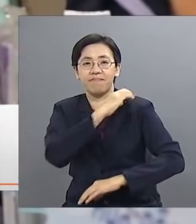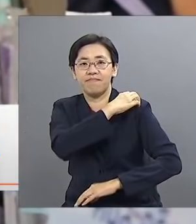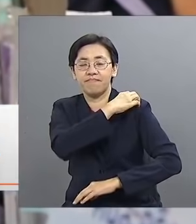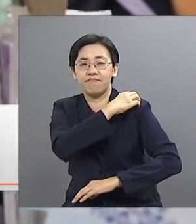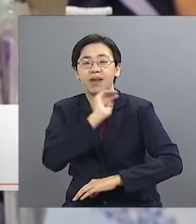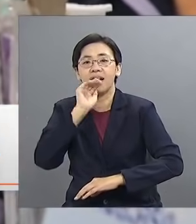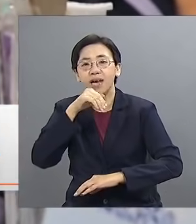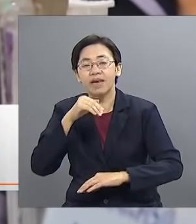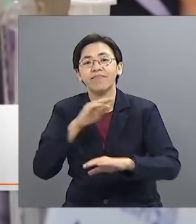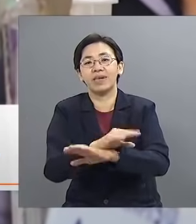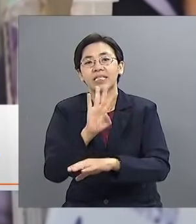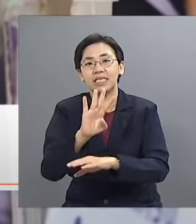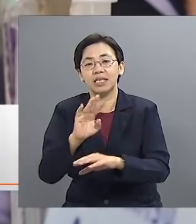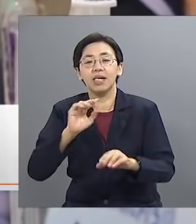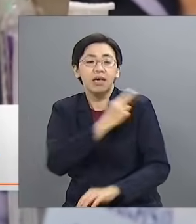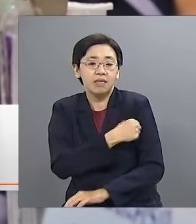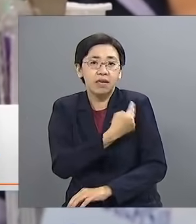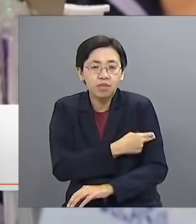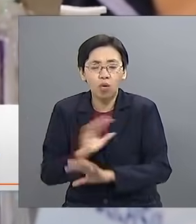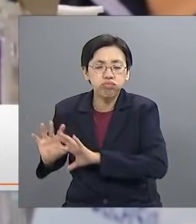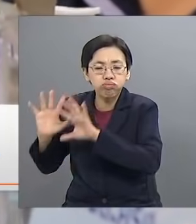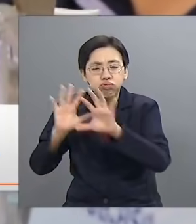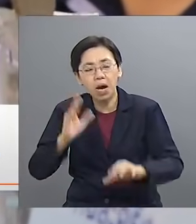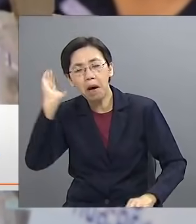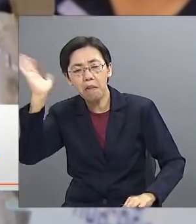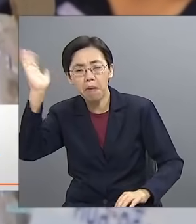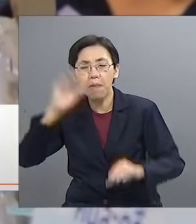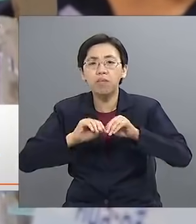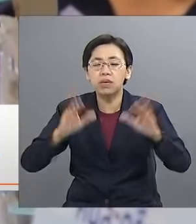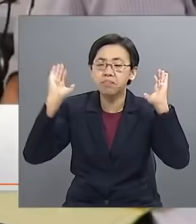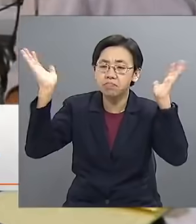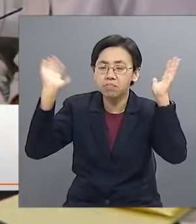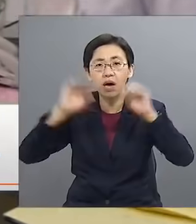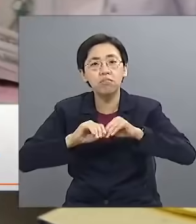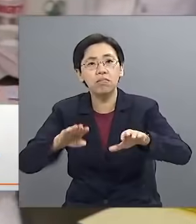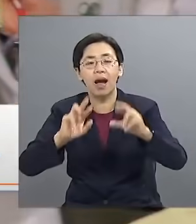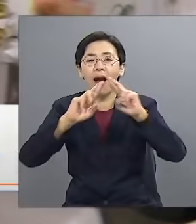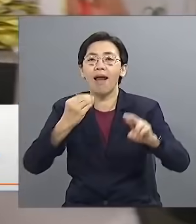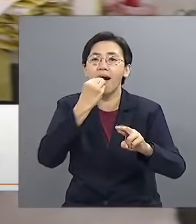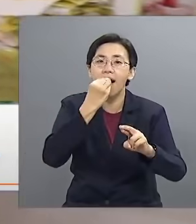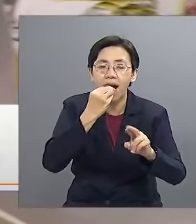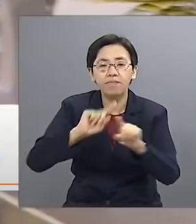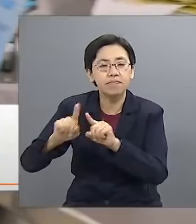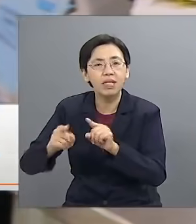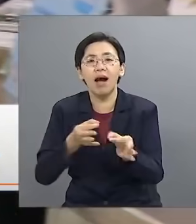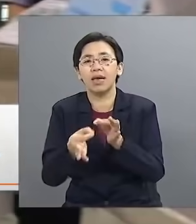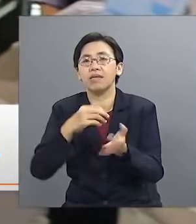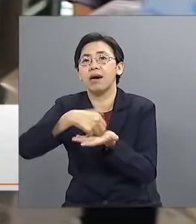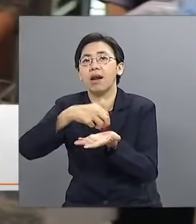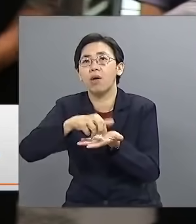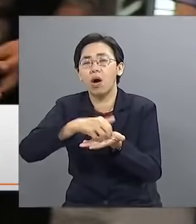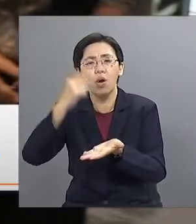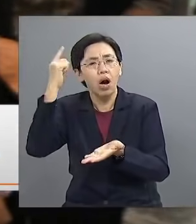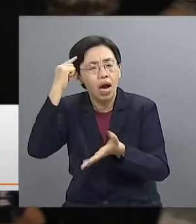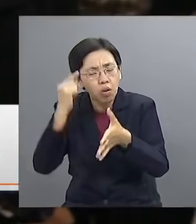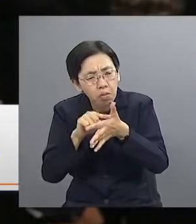ขจึงได้ลงพื้นที่ประชาสัมพันธ์ผู้ประกอบการร้านอาหารพร้อมเสนอแนวทางข้อปฏิบัติสำหรับร้านอาหาร